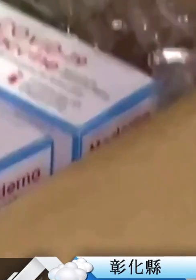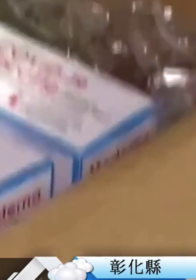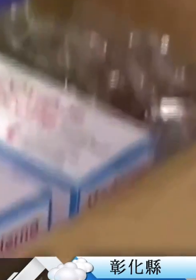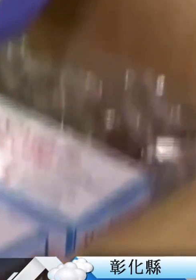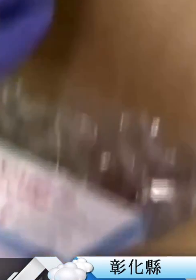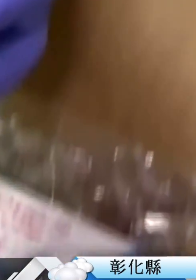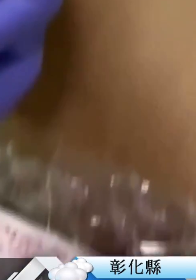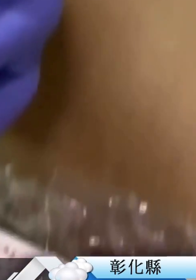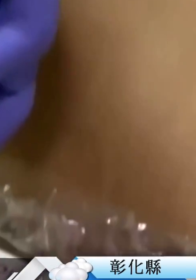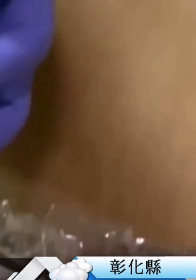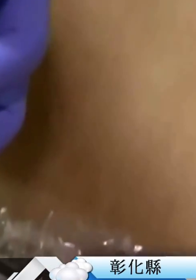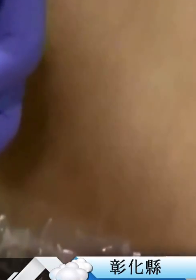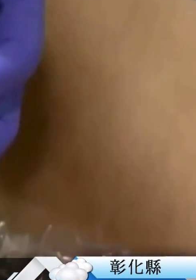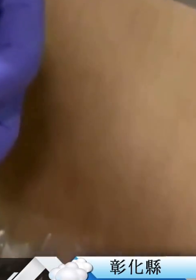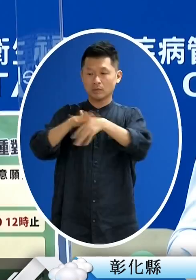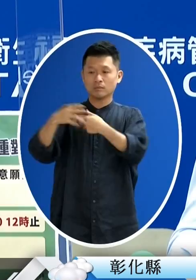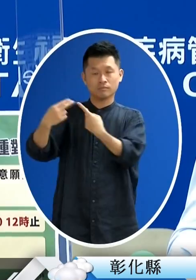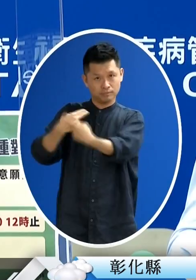BNT